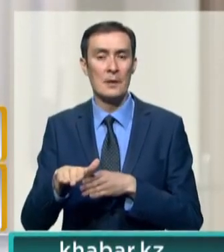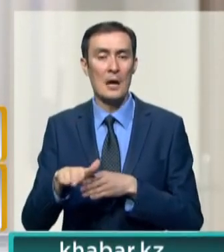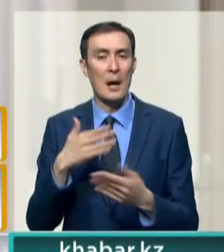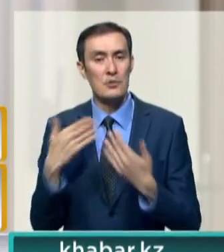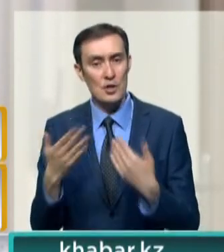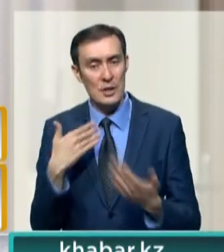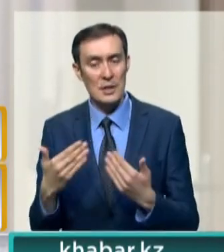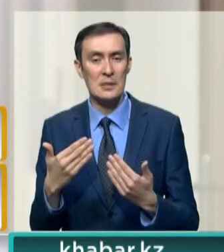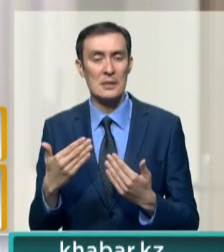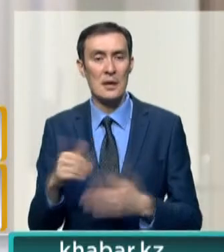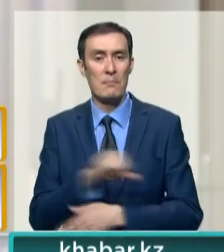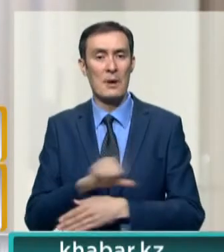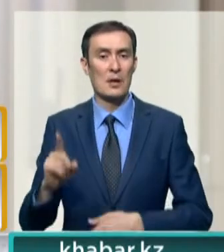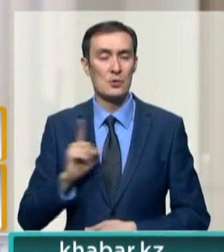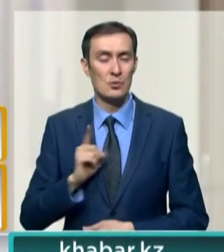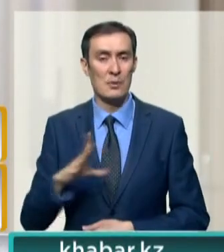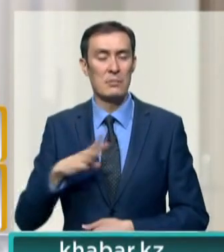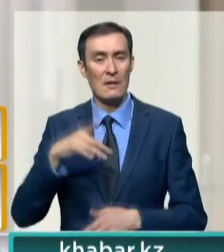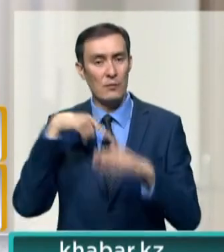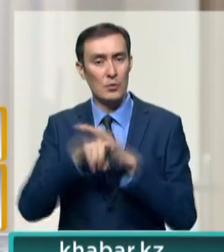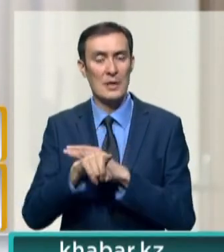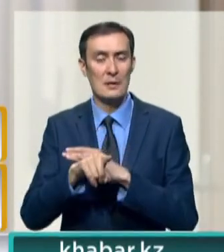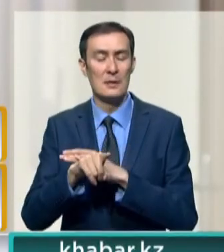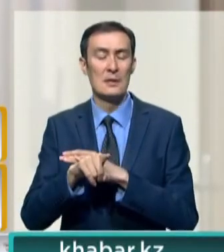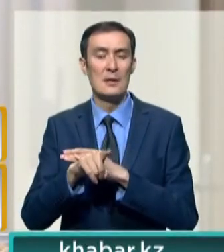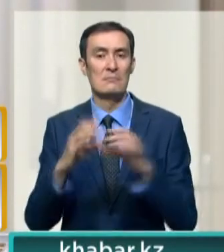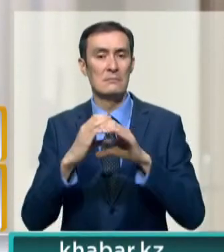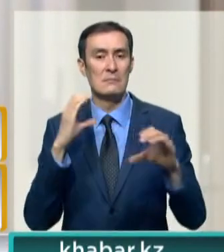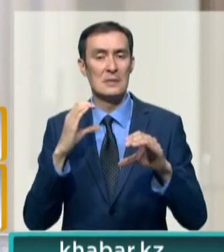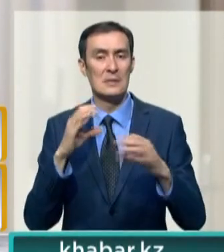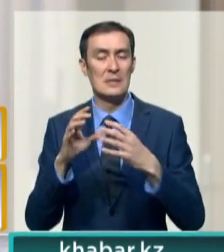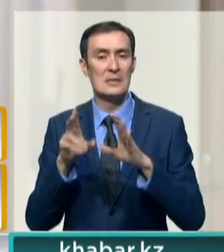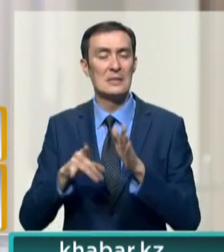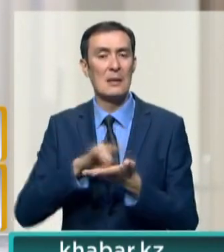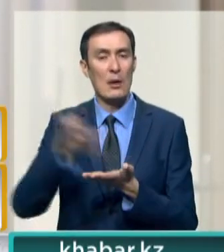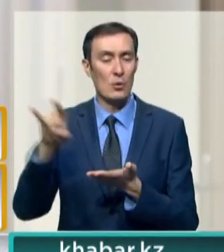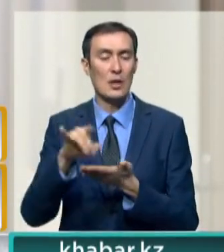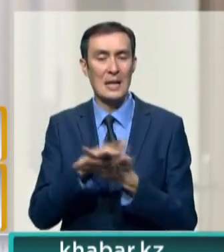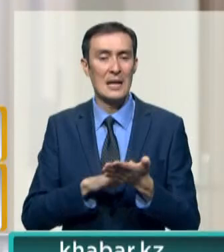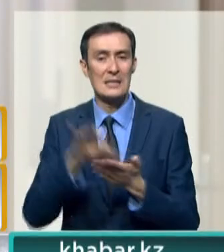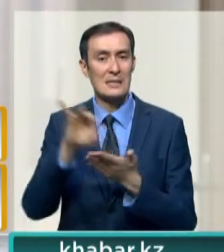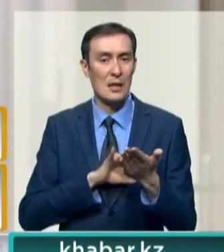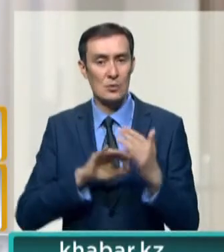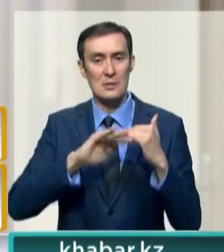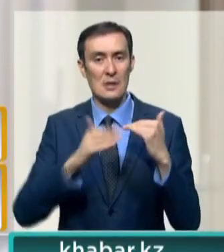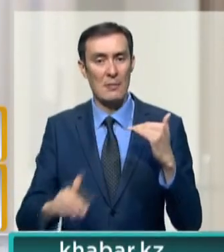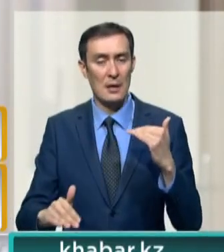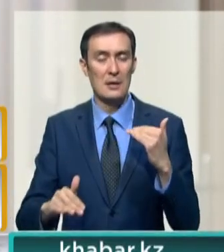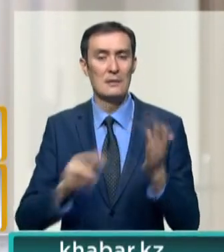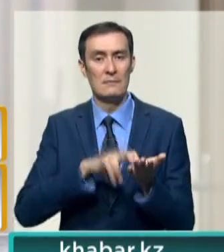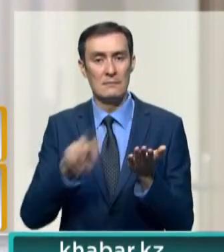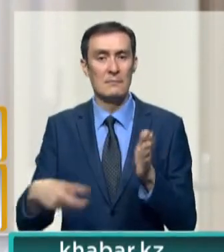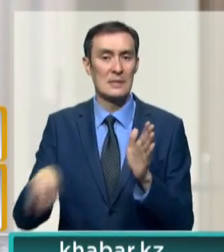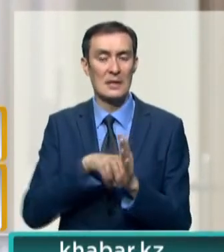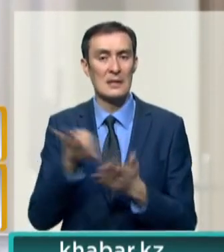общение с погранслужбами происходило в салоне самолета. Потом сразу с трапа самолета их посадили